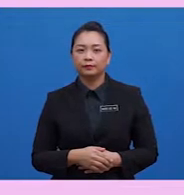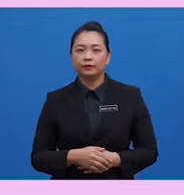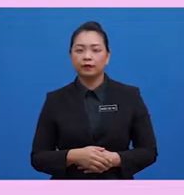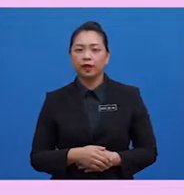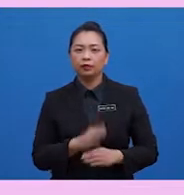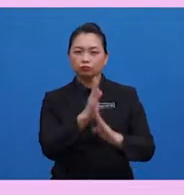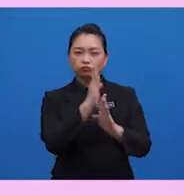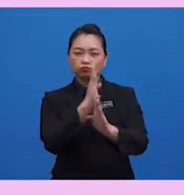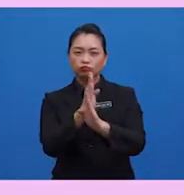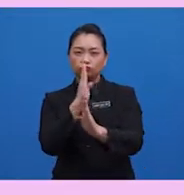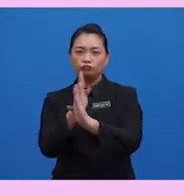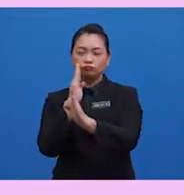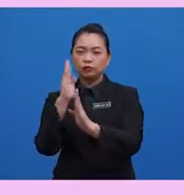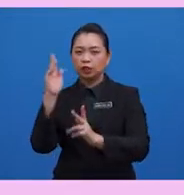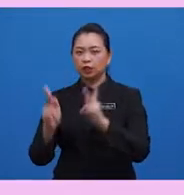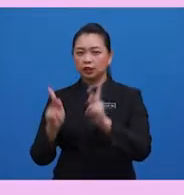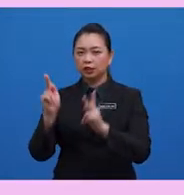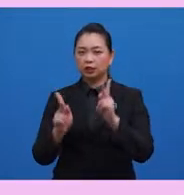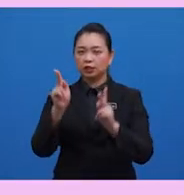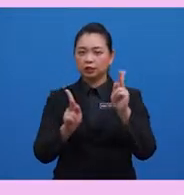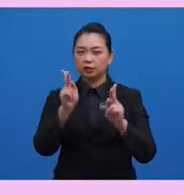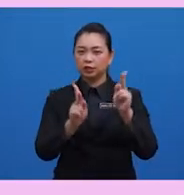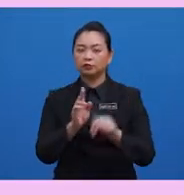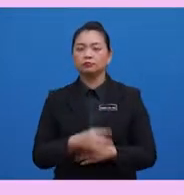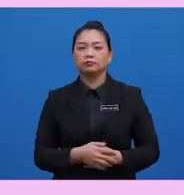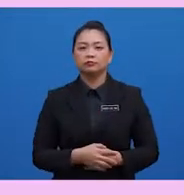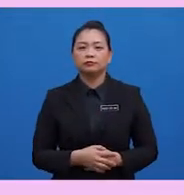barisan kenderaan yang terdapat di sebuah kawasan lebuh raya.